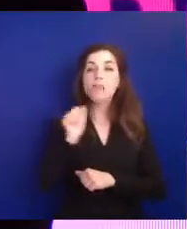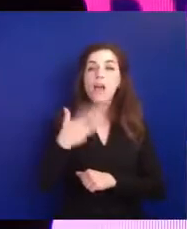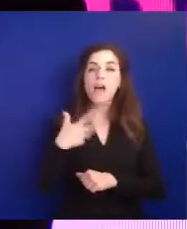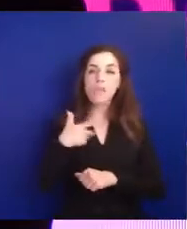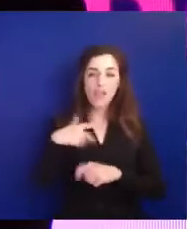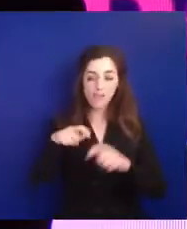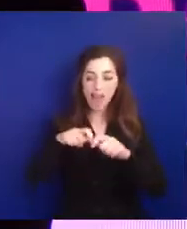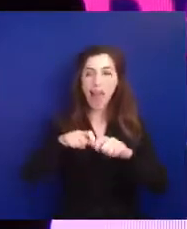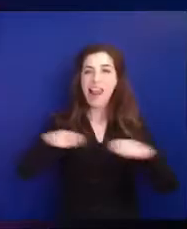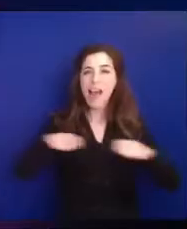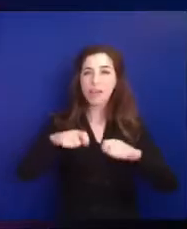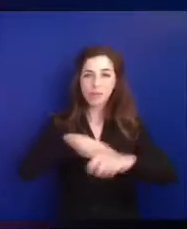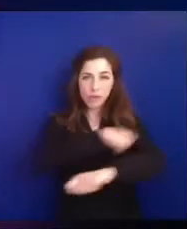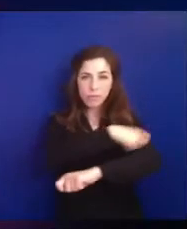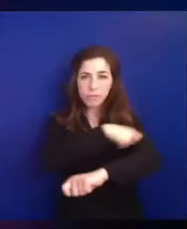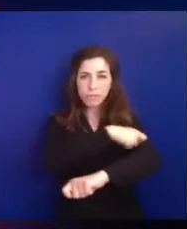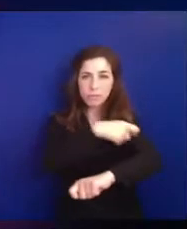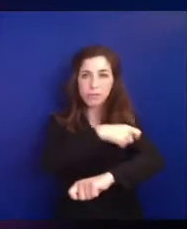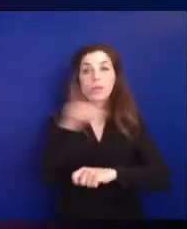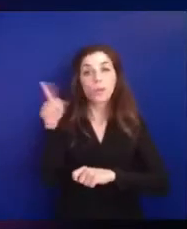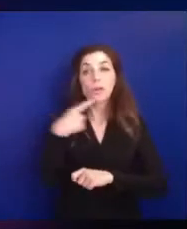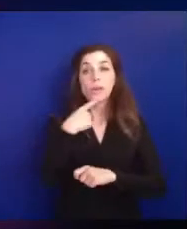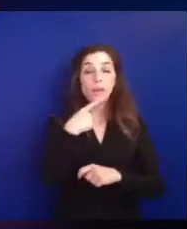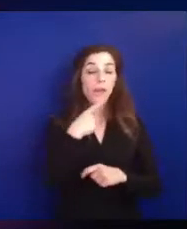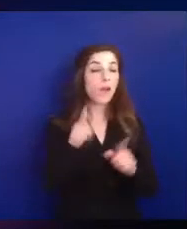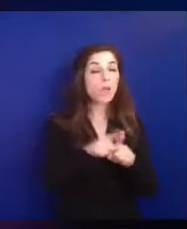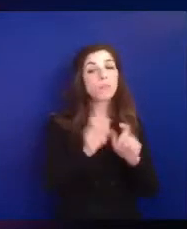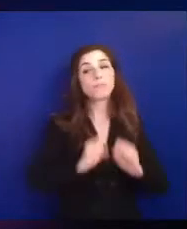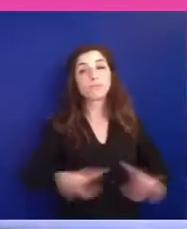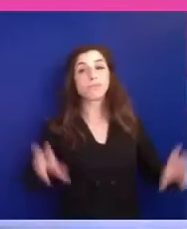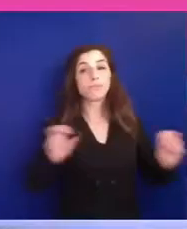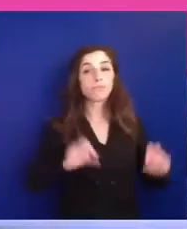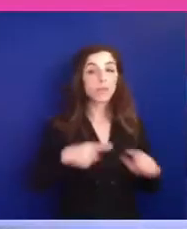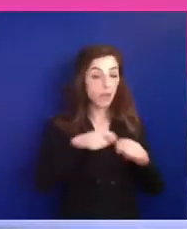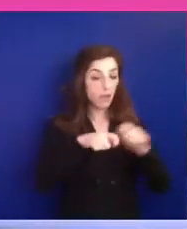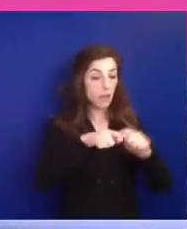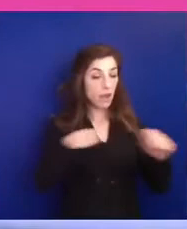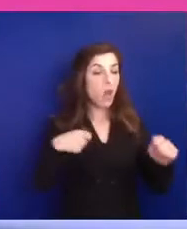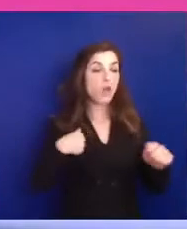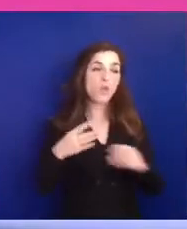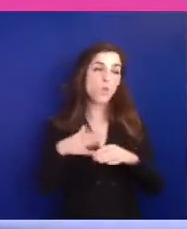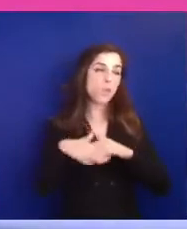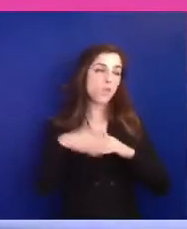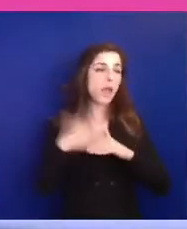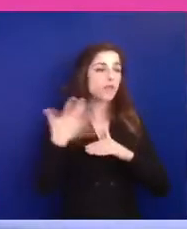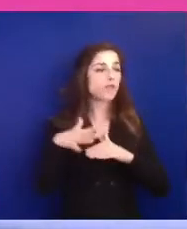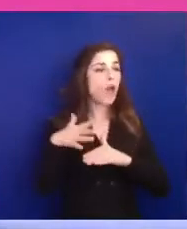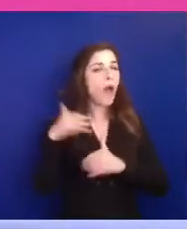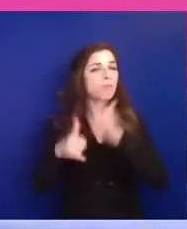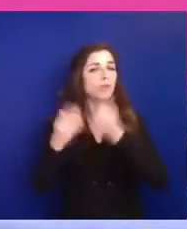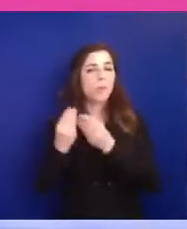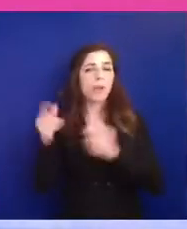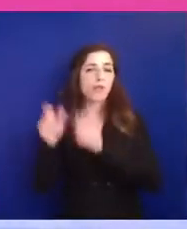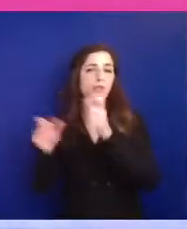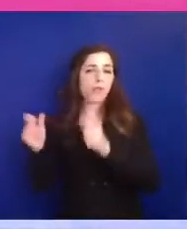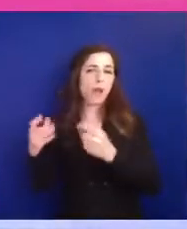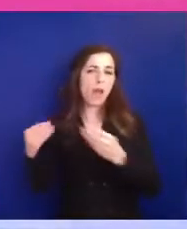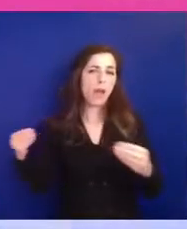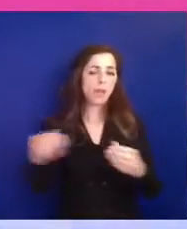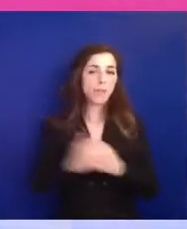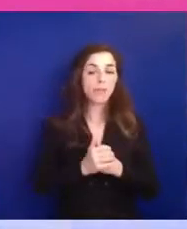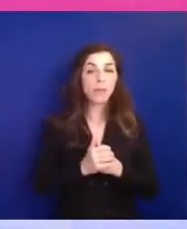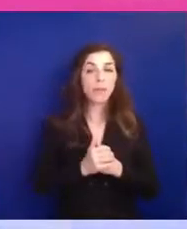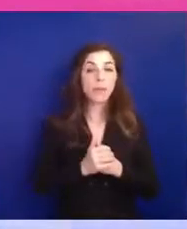e si vantava che lui con quel laccio aveva ammazzato tanta gente rosaria fu portata di nuovo al piano di